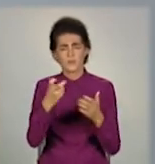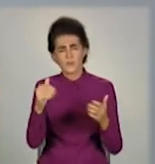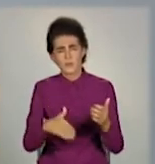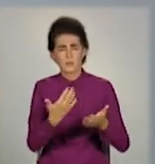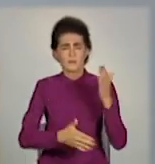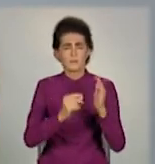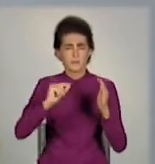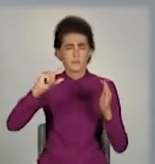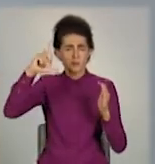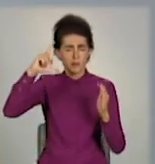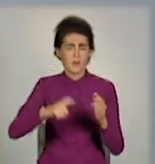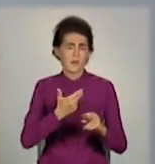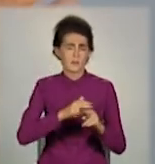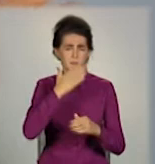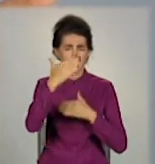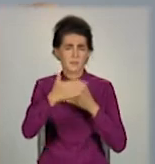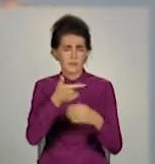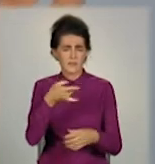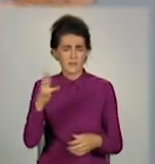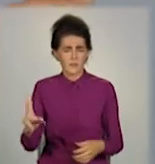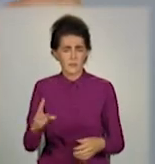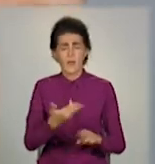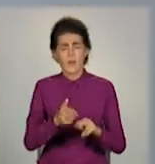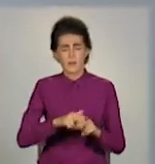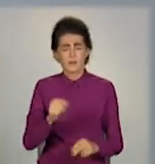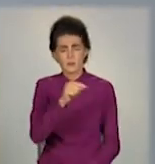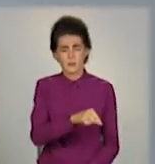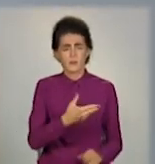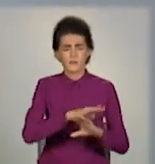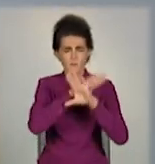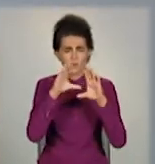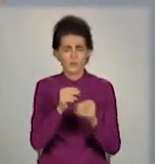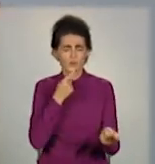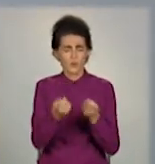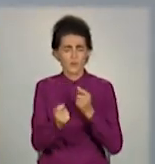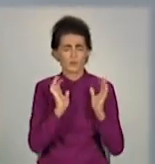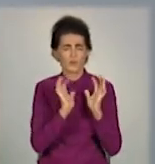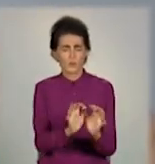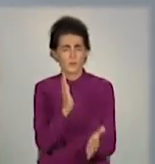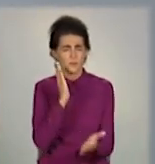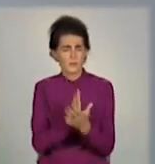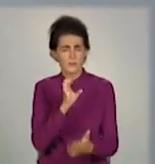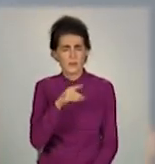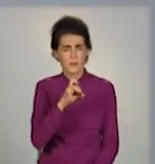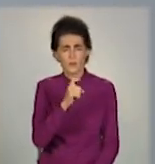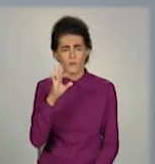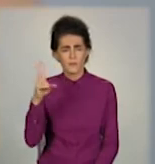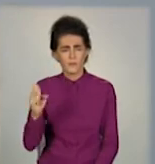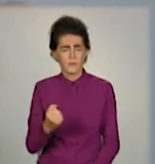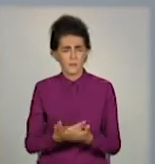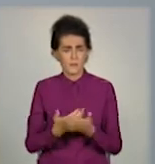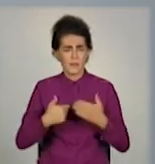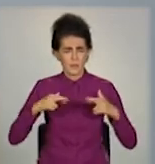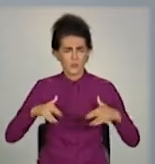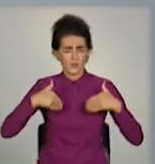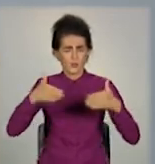її піднімають, 200 тисяч гривень. Вони застраховані і якраз в них можна йти. Я б рекомендую йти